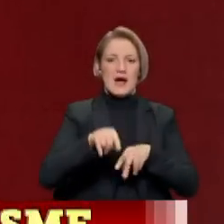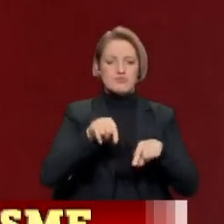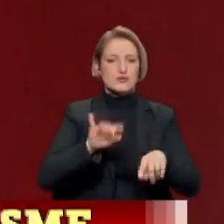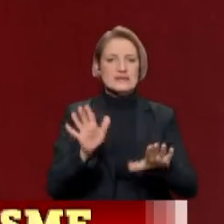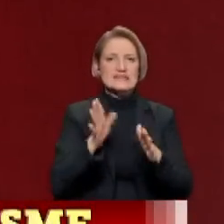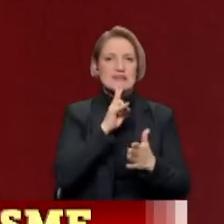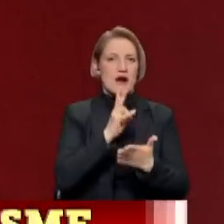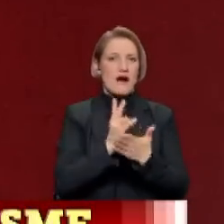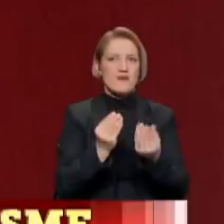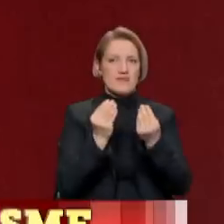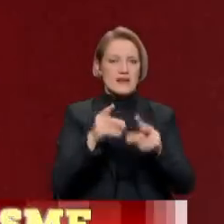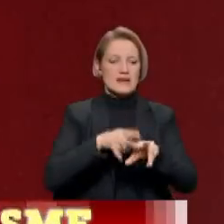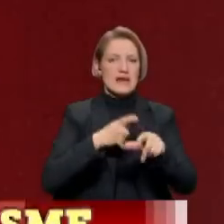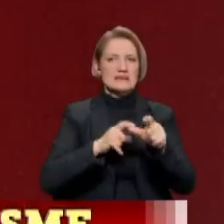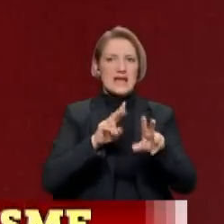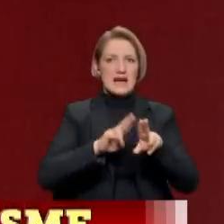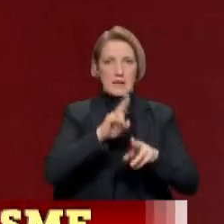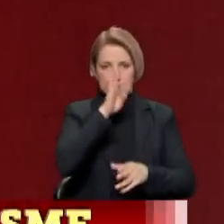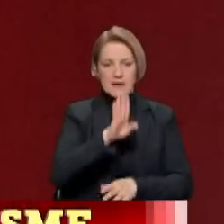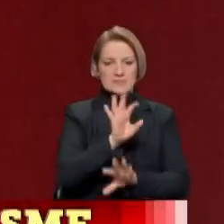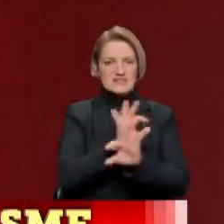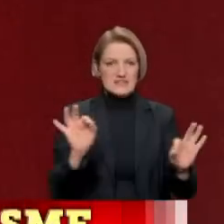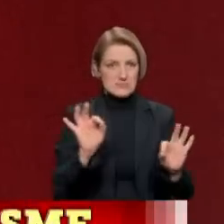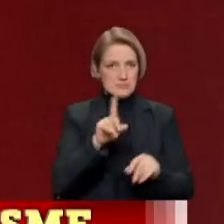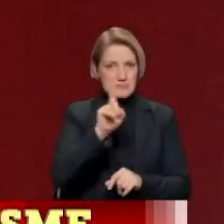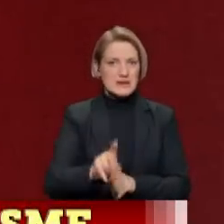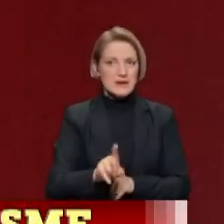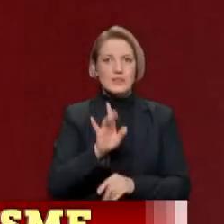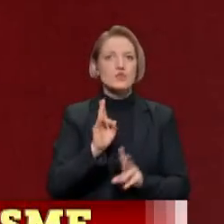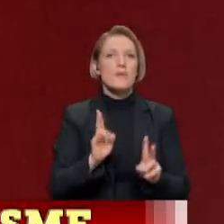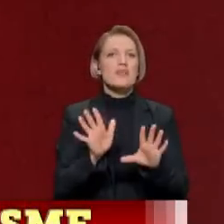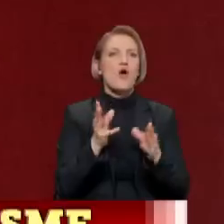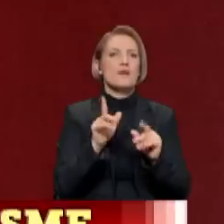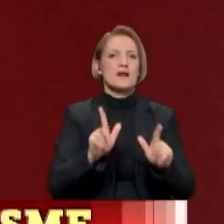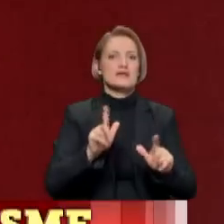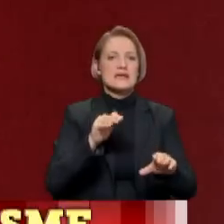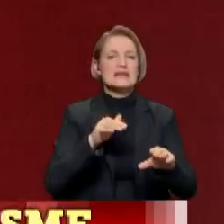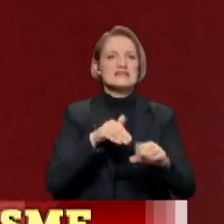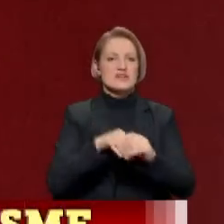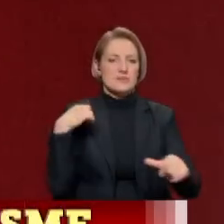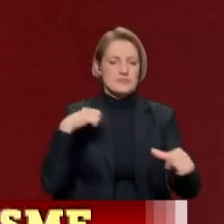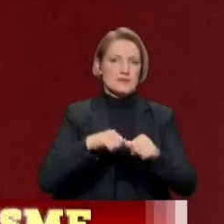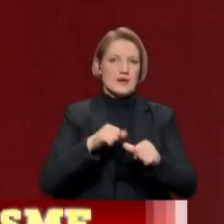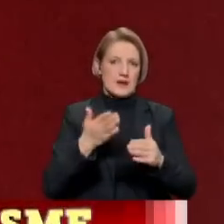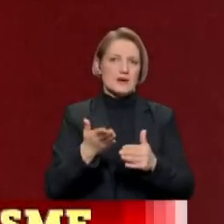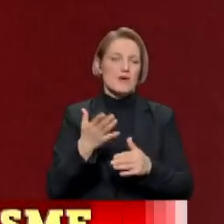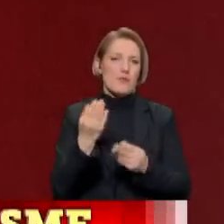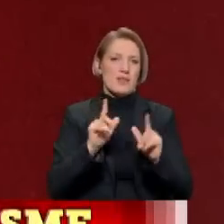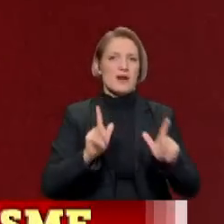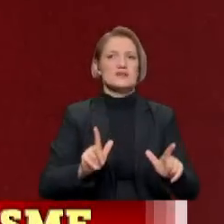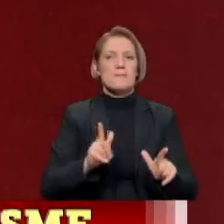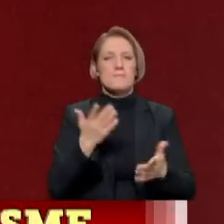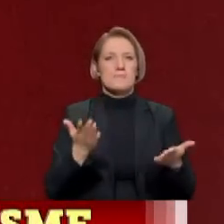karar verir? YSK bağımsız mı? Normalde ne olması lazım? Seçimin yenilenmesi lazım. Şimdi